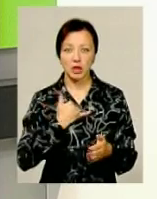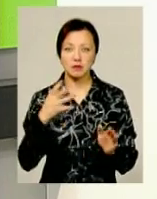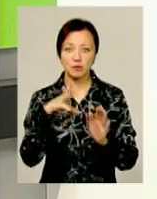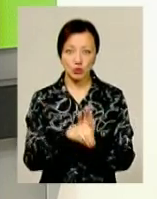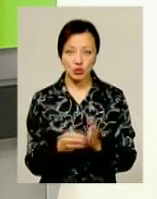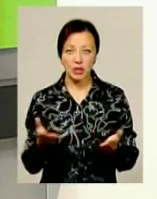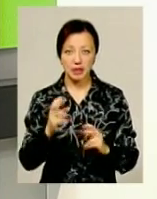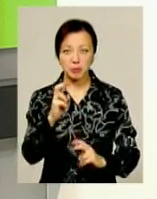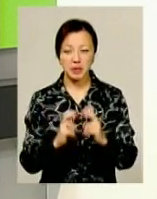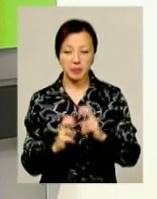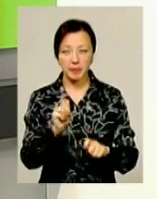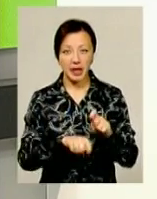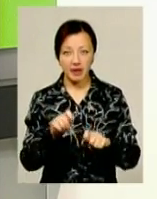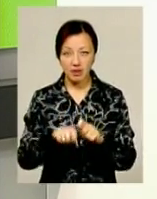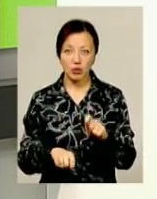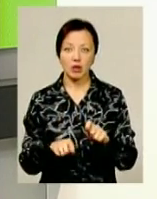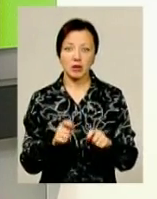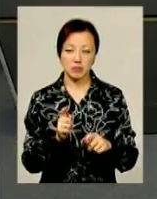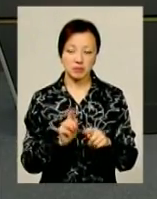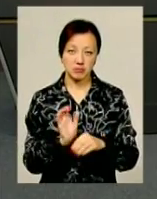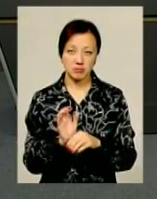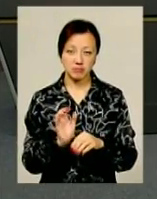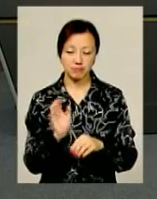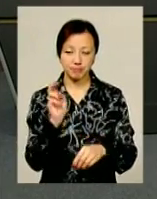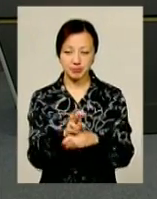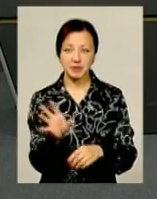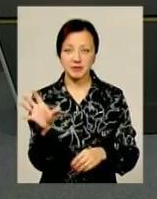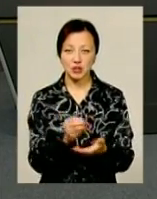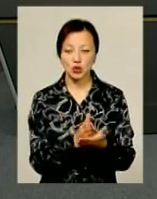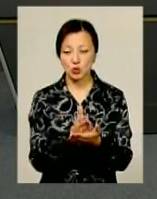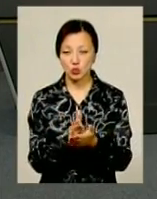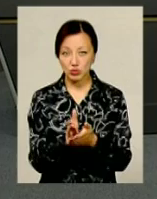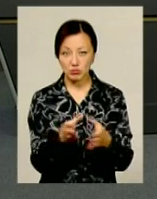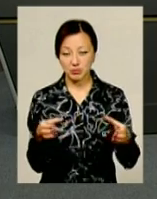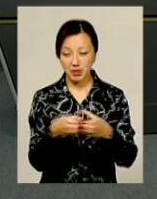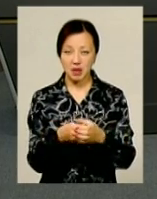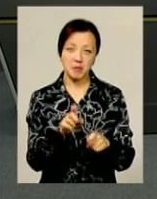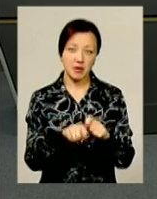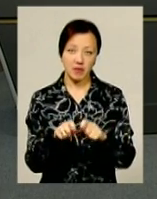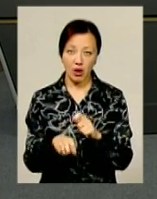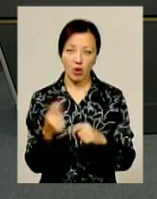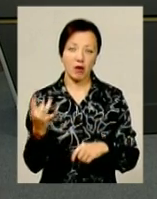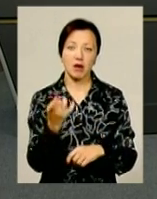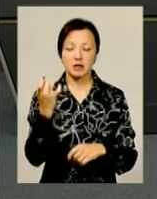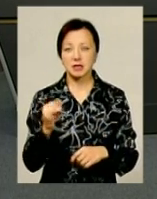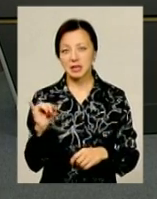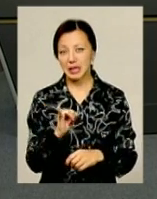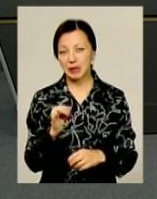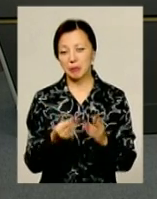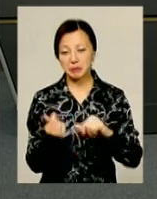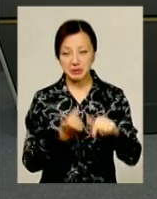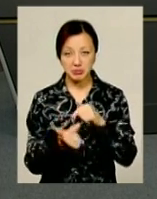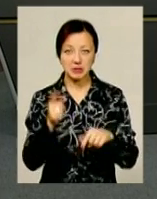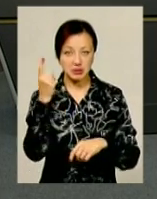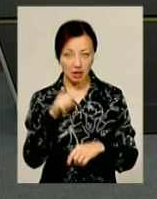якесь підприємство в перевірку, то на нього йдуть одразу всі служби, які до цього причетні, перевіряють його, і відповідно вже підприємець знає, що